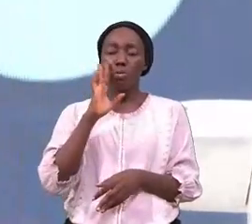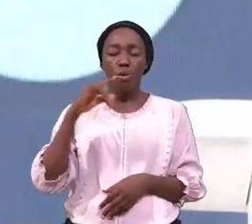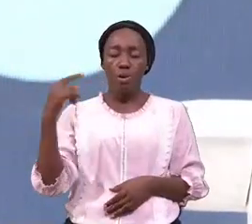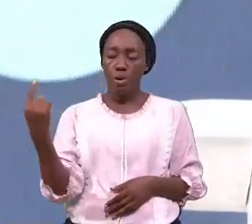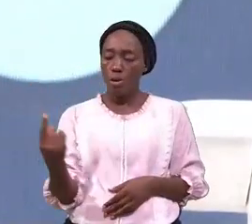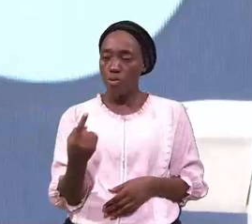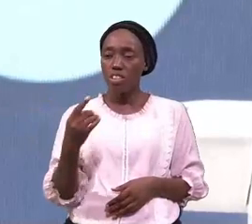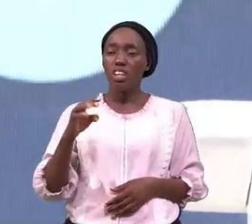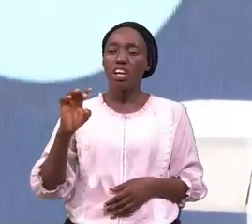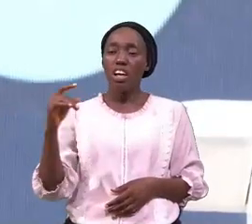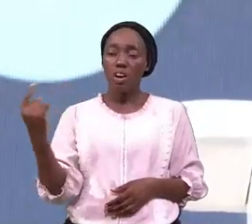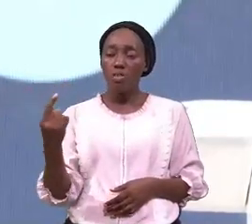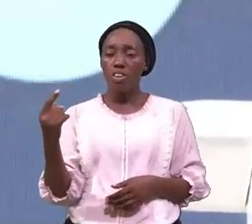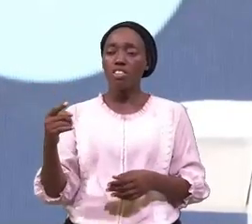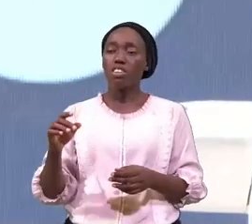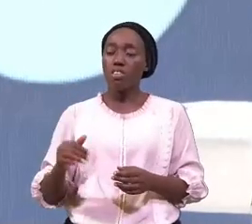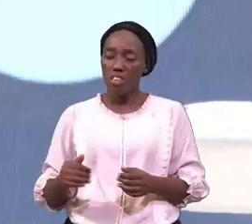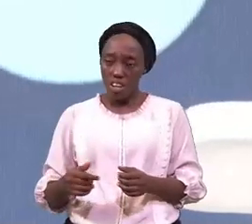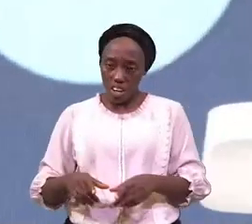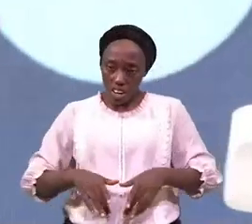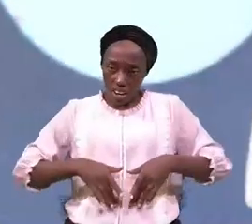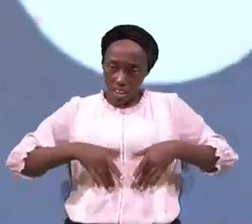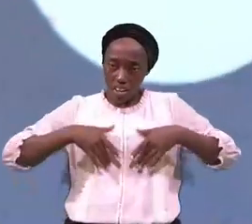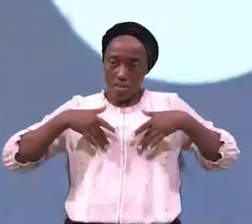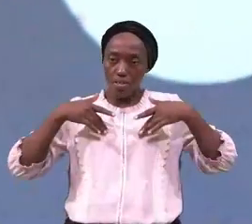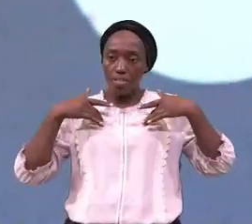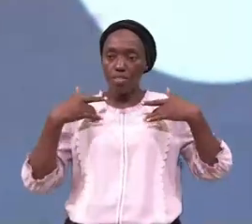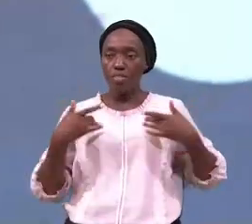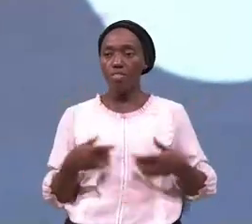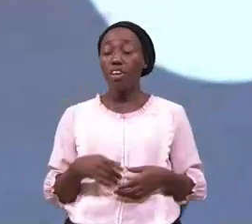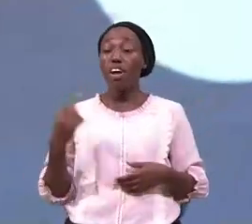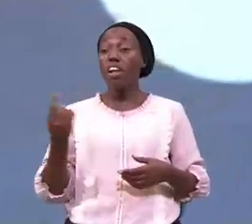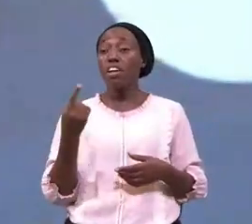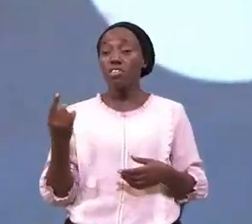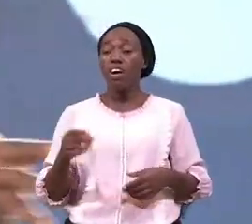C'est dans ses plans, dans ses buts que je vivrai pour toujours.